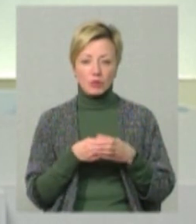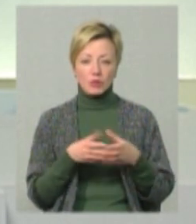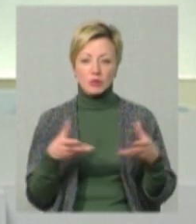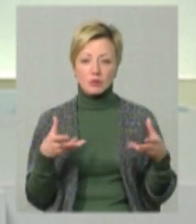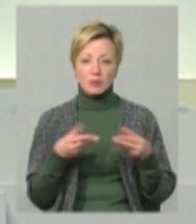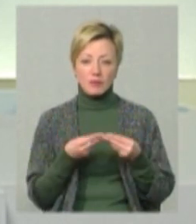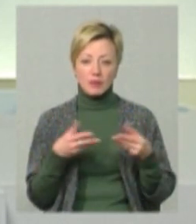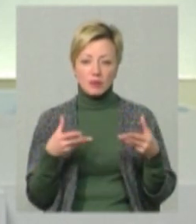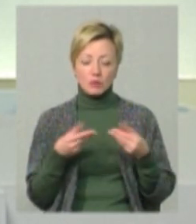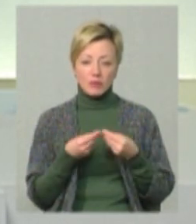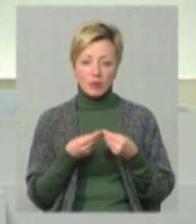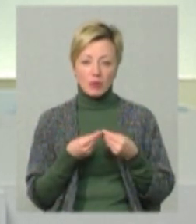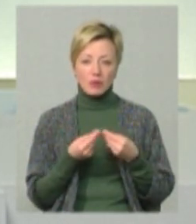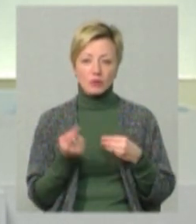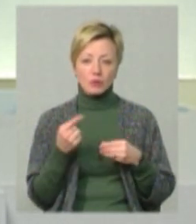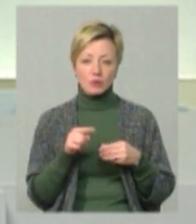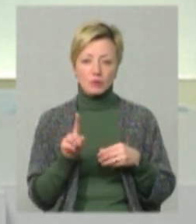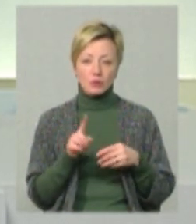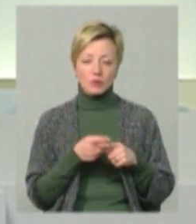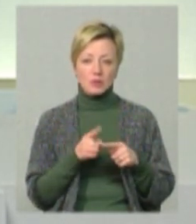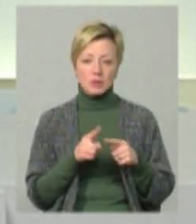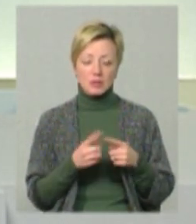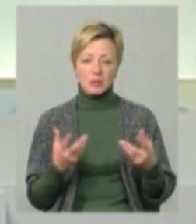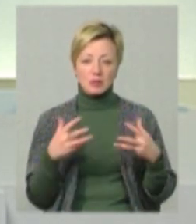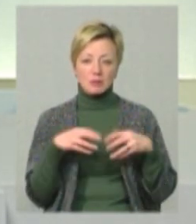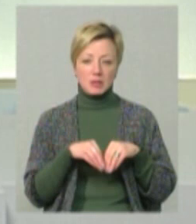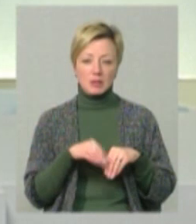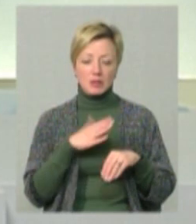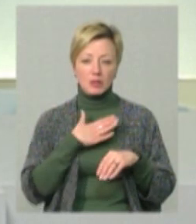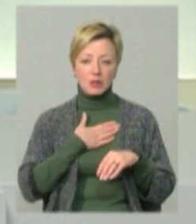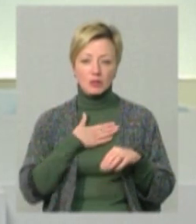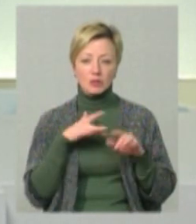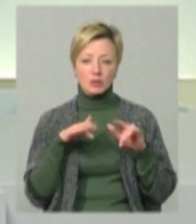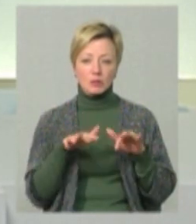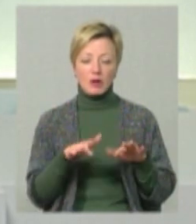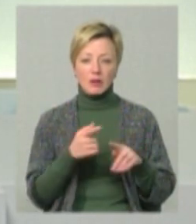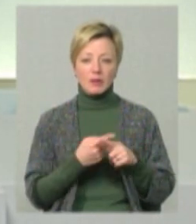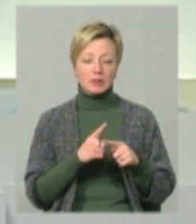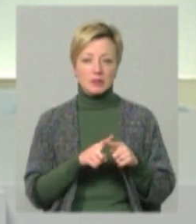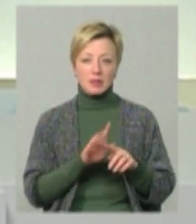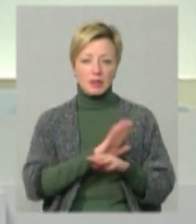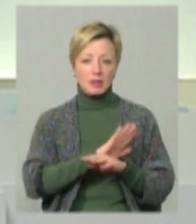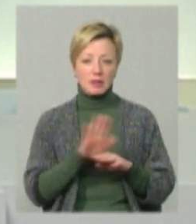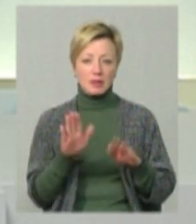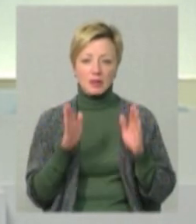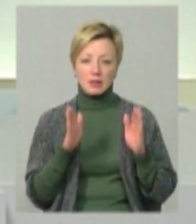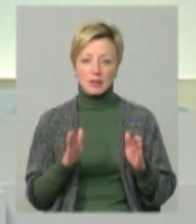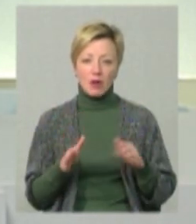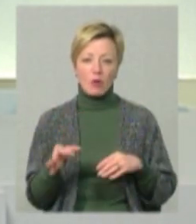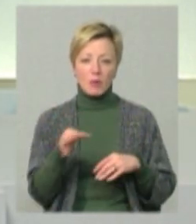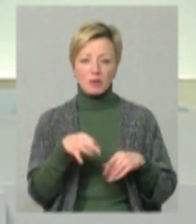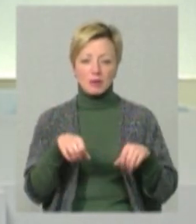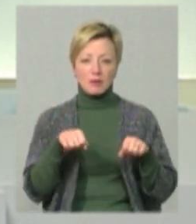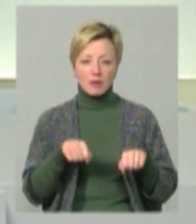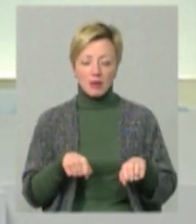до співфінансування, тому що це спільна наша справа. Це не тільки